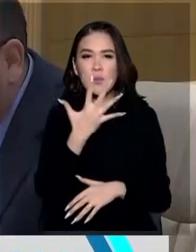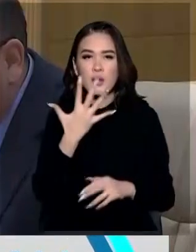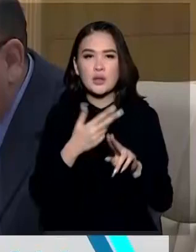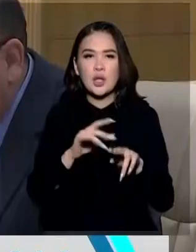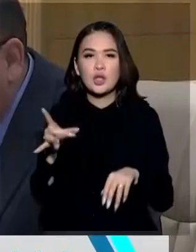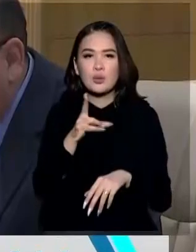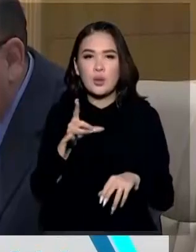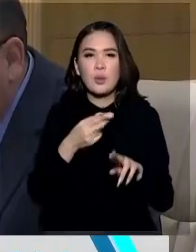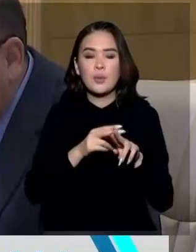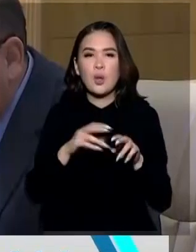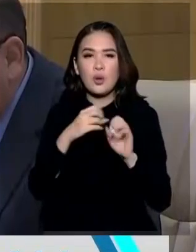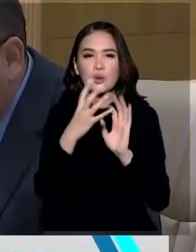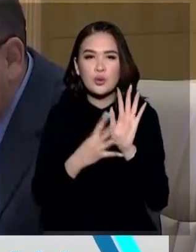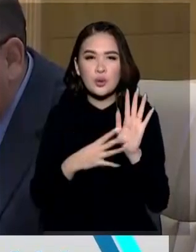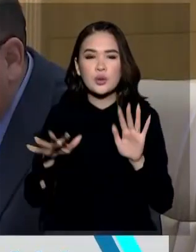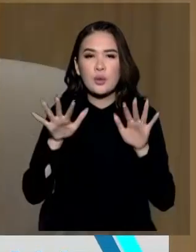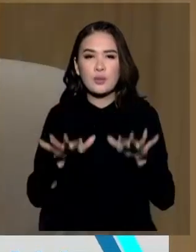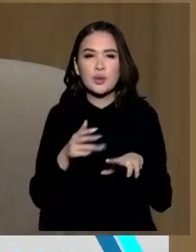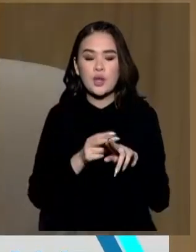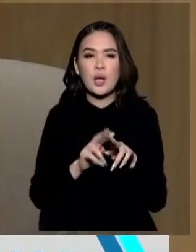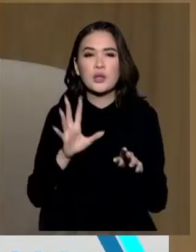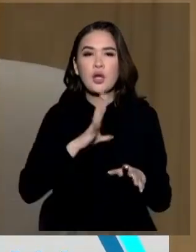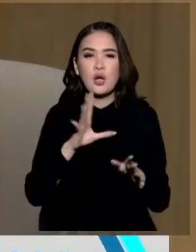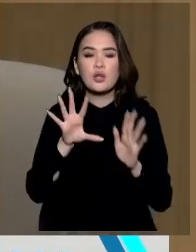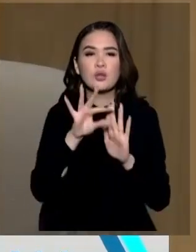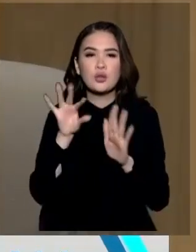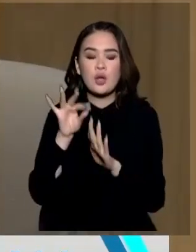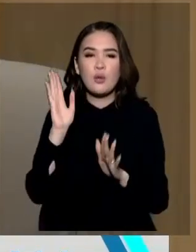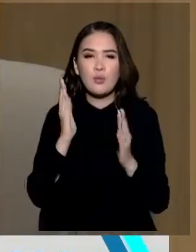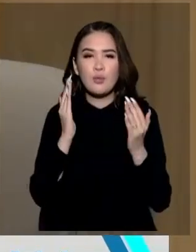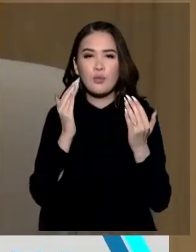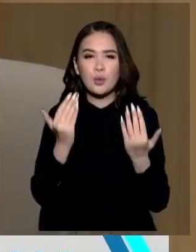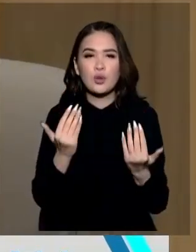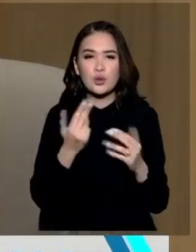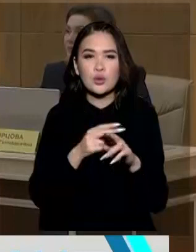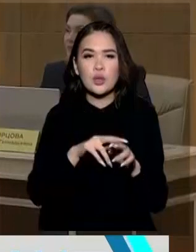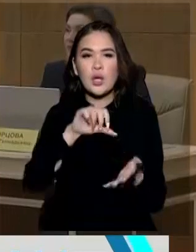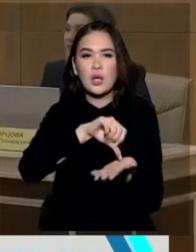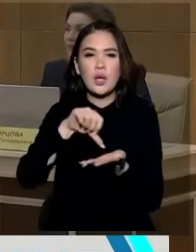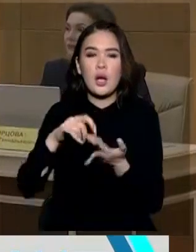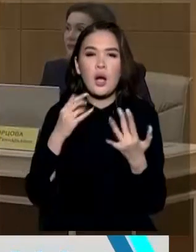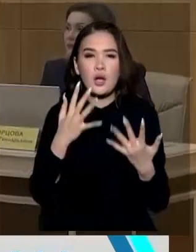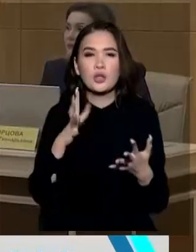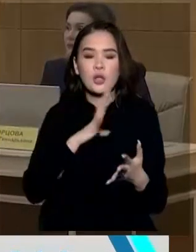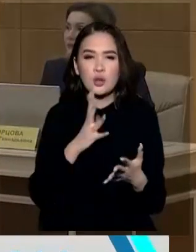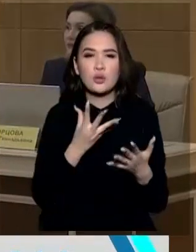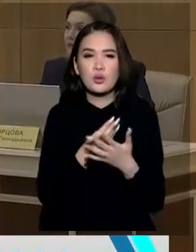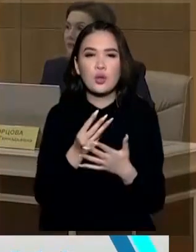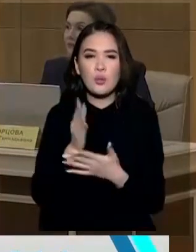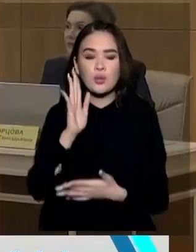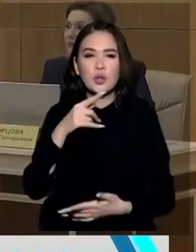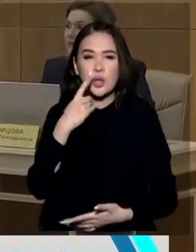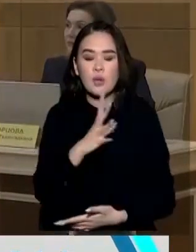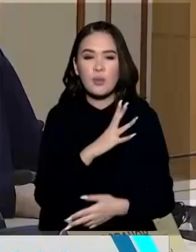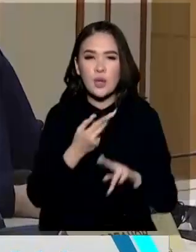республика партиясы 19 өңірде өз кандидаттарын ұсына алады. Сондай-ақ бүгін кандидаттардың қанша жарна төлейтіні де айтылды.